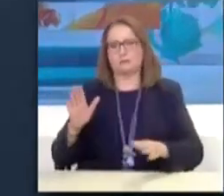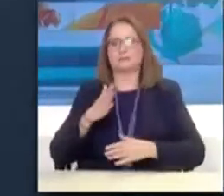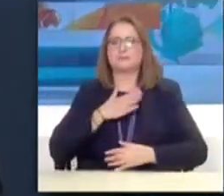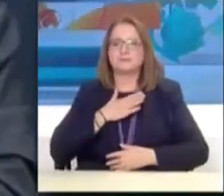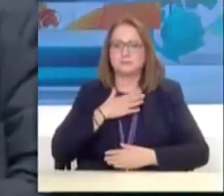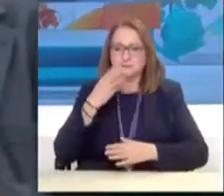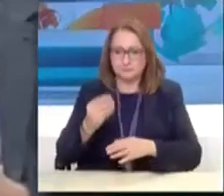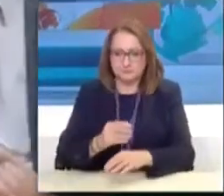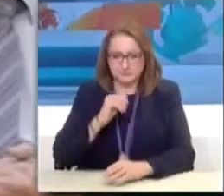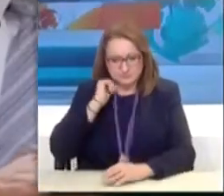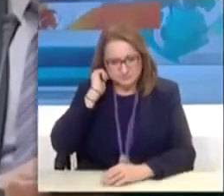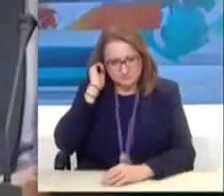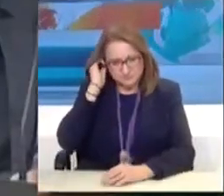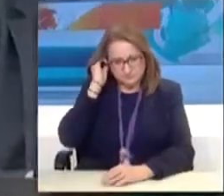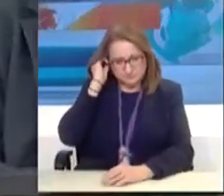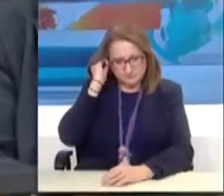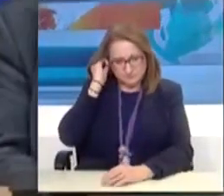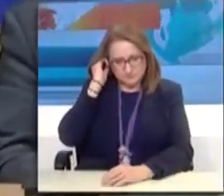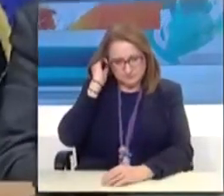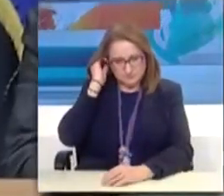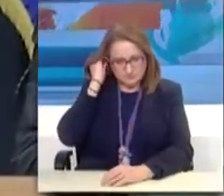Λοιπόν, να περάσουμε σε μερικές ερωτήσεις.